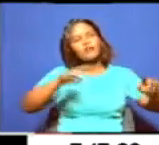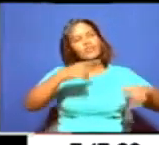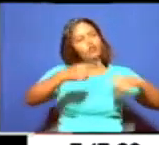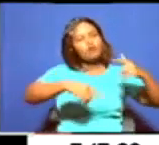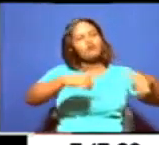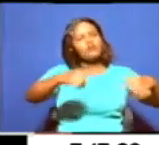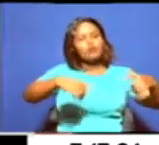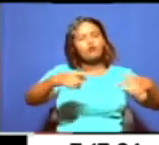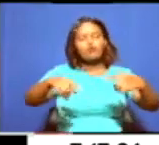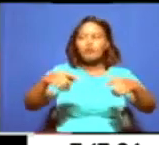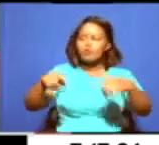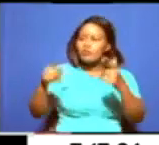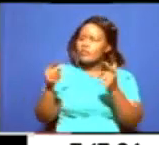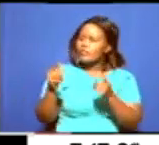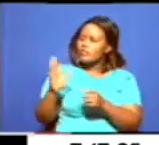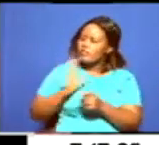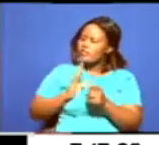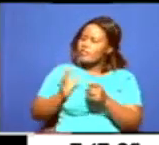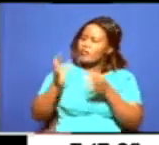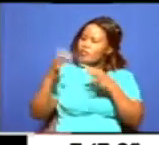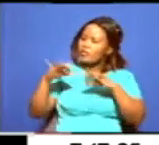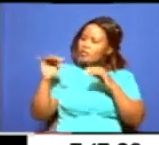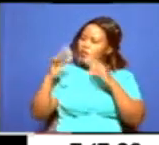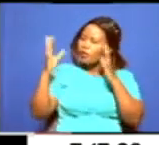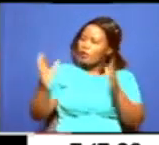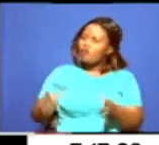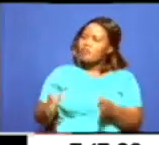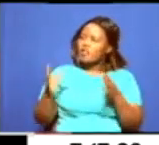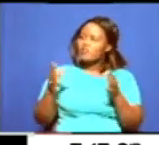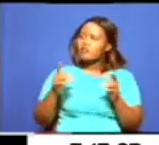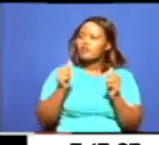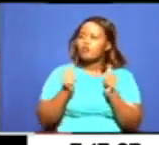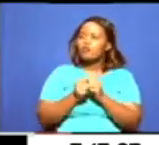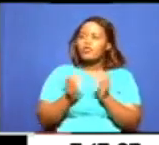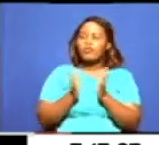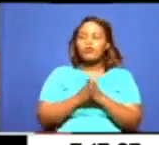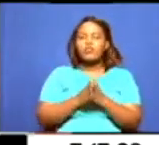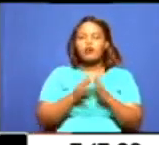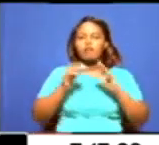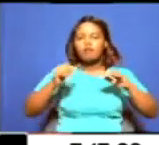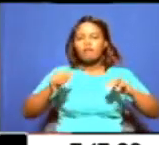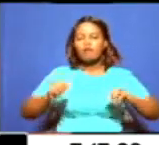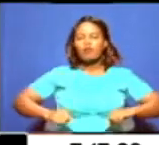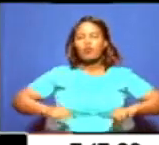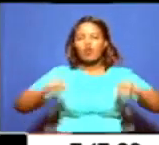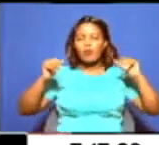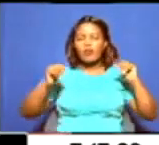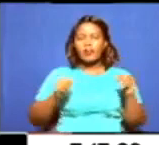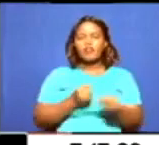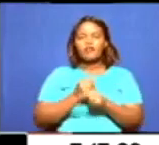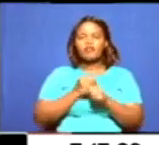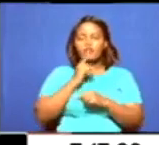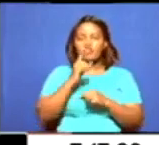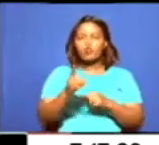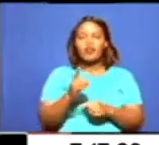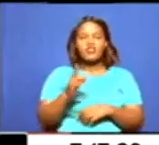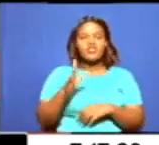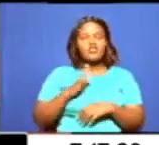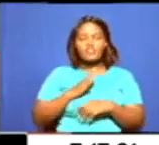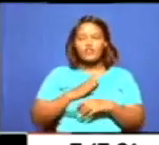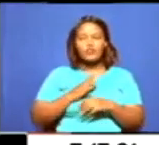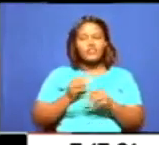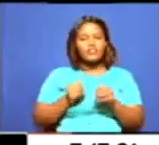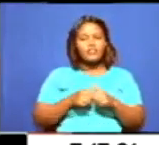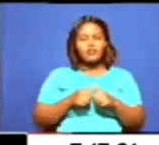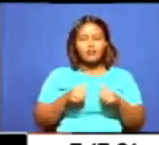katika eneo hili wakiongozwa na kamanda wa kaunti hii, ambao wanahakikisha kwamba usalama umeimarishwa ili wakati kiongozi huyo atakapokuwa akija